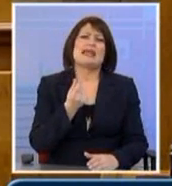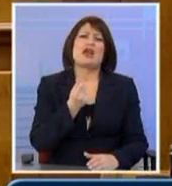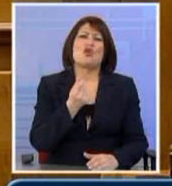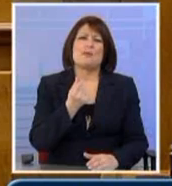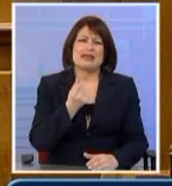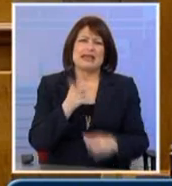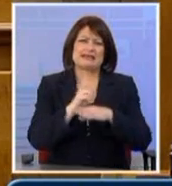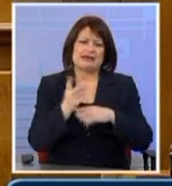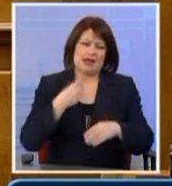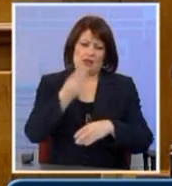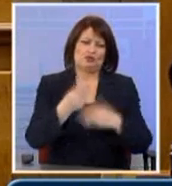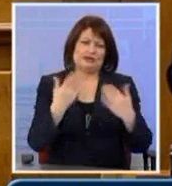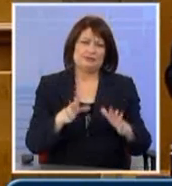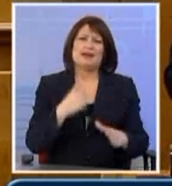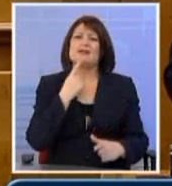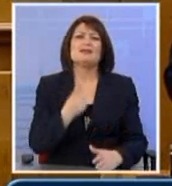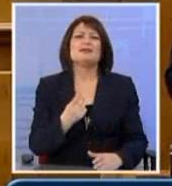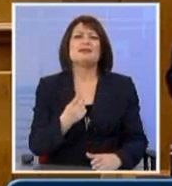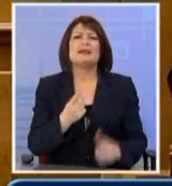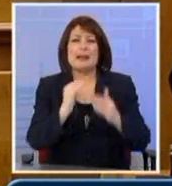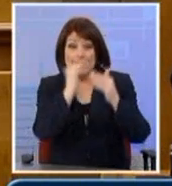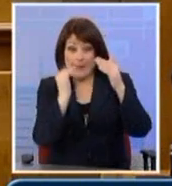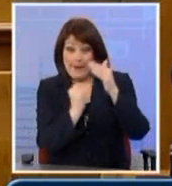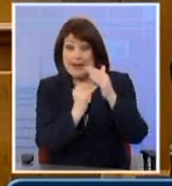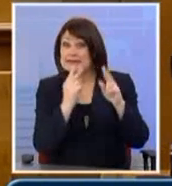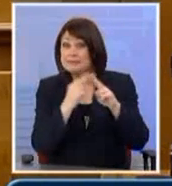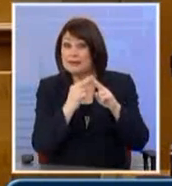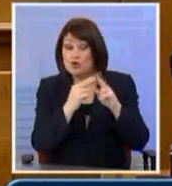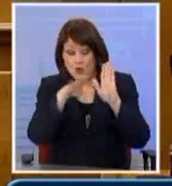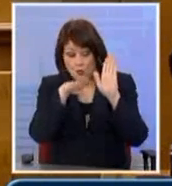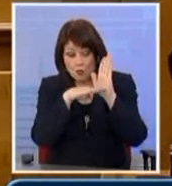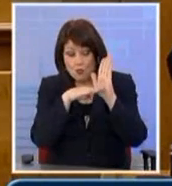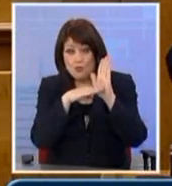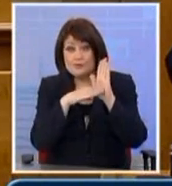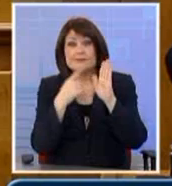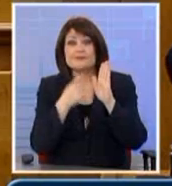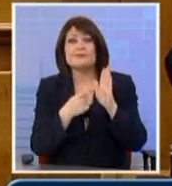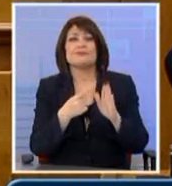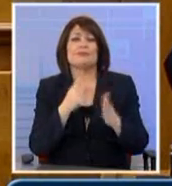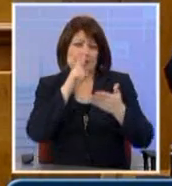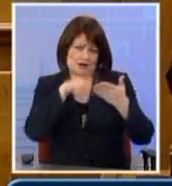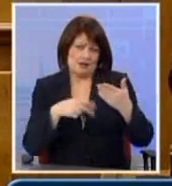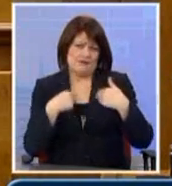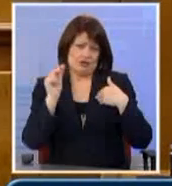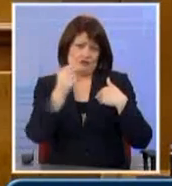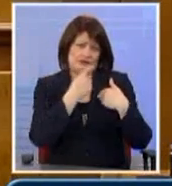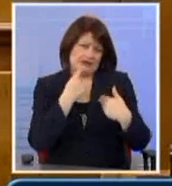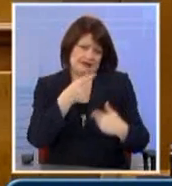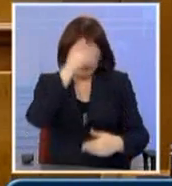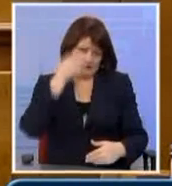Καταθέτεται ένα χαρτί λοιπόν που έχει μια κρίσιμη υποσημείωση, ακούστε. Γιατί το κατέθεσε να λάβουν γνώση οι βουλευτές.